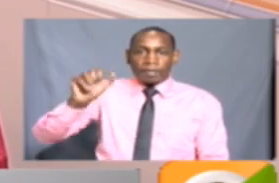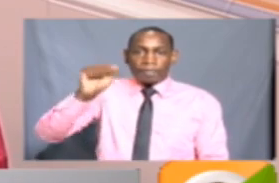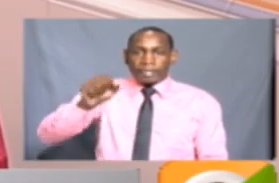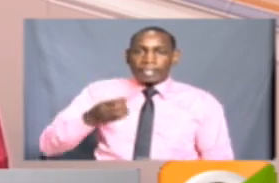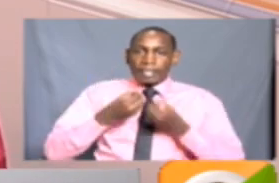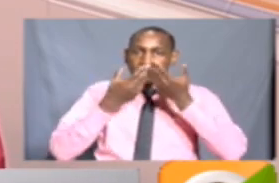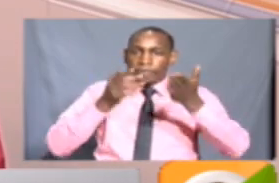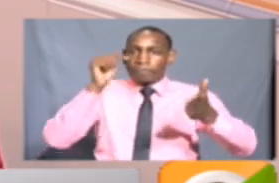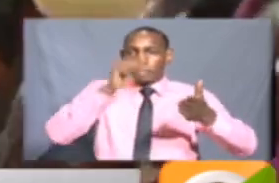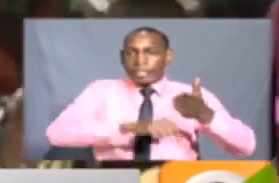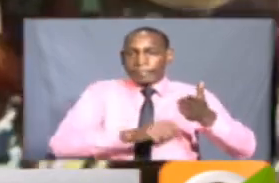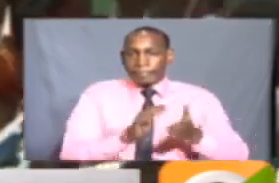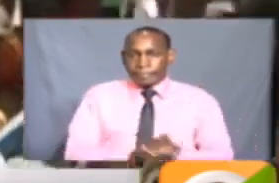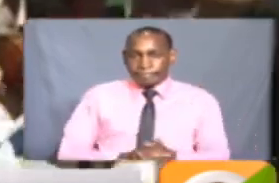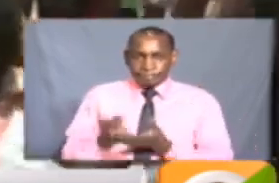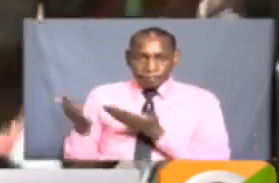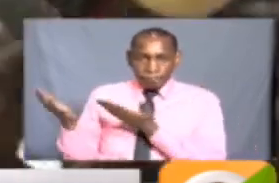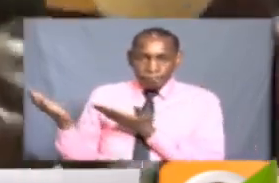zaidi.